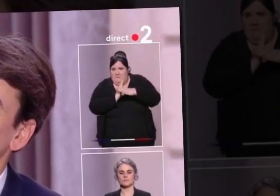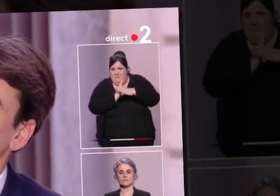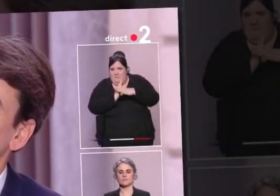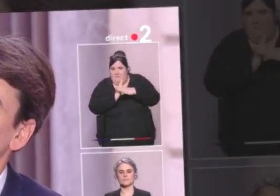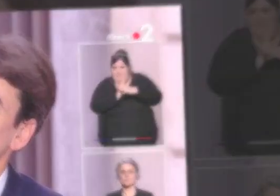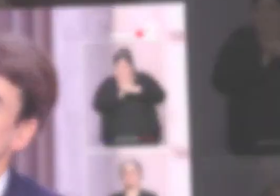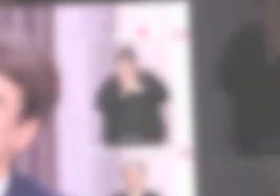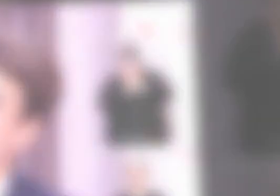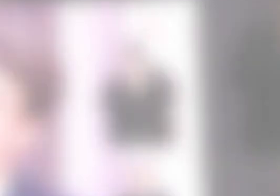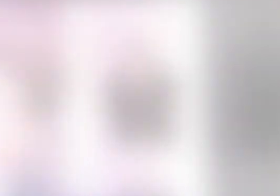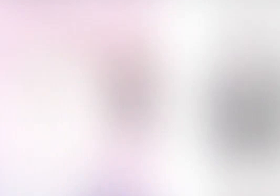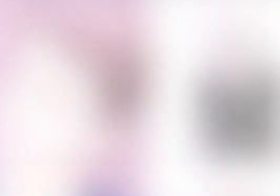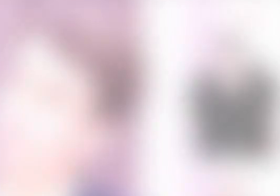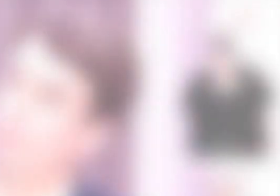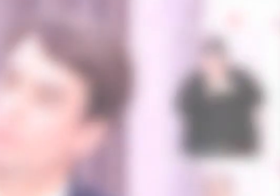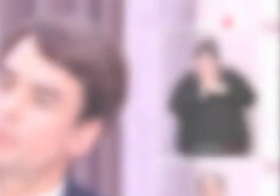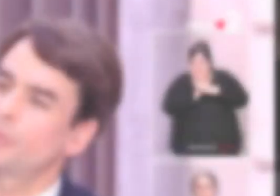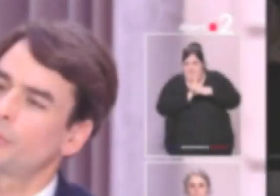spectateurs.